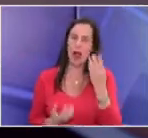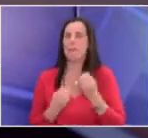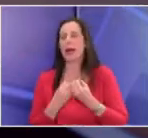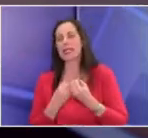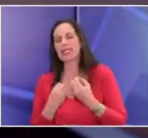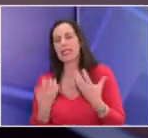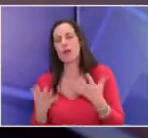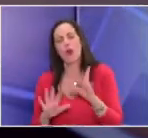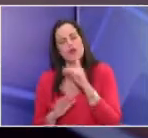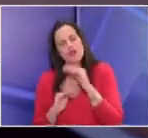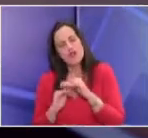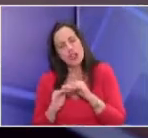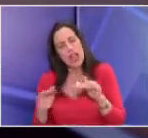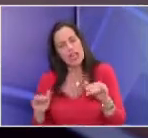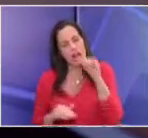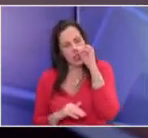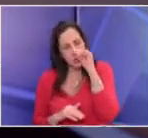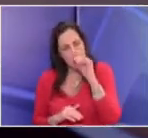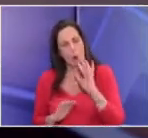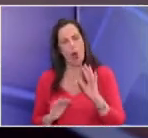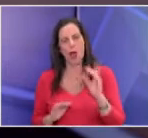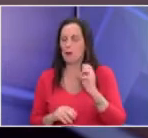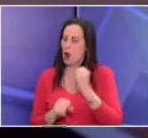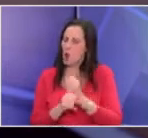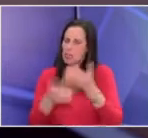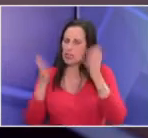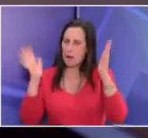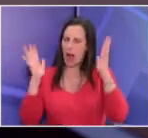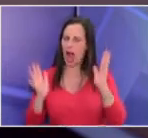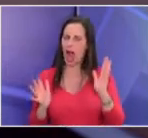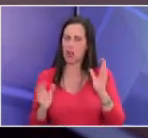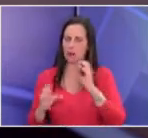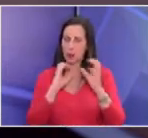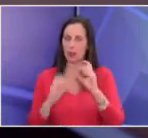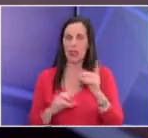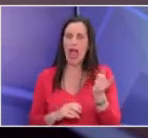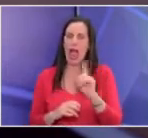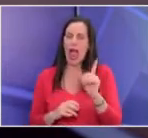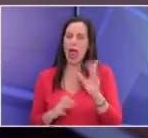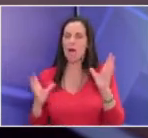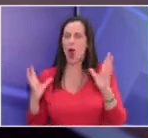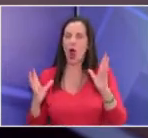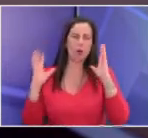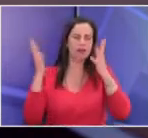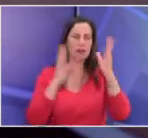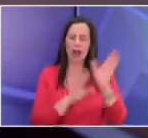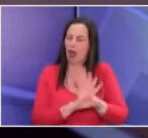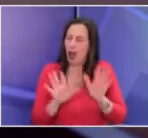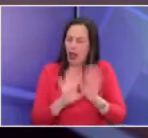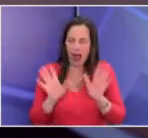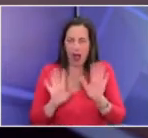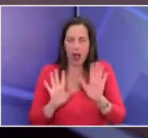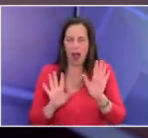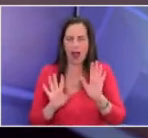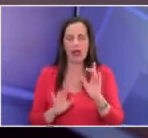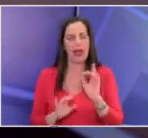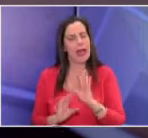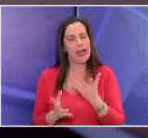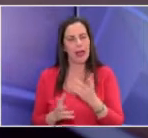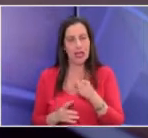רוצה שתשתפי אותי במה מרגישים הפעילים שעומדים, כאילו עבודת סיזיפוס.